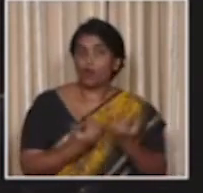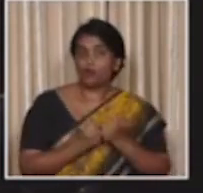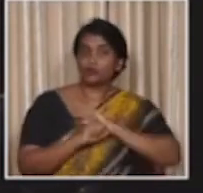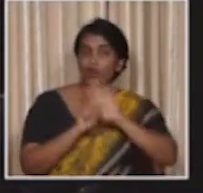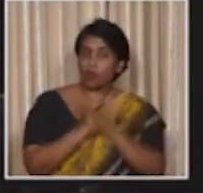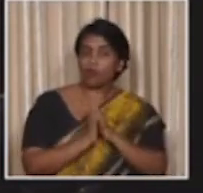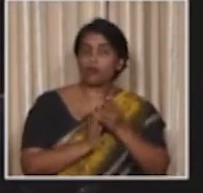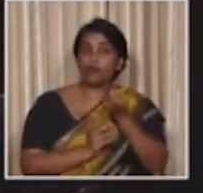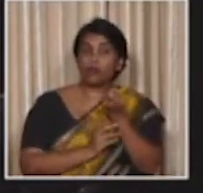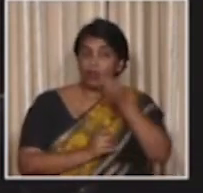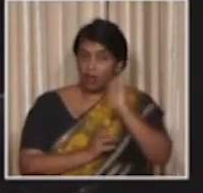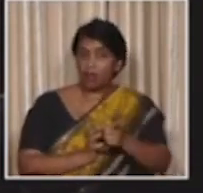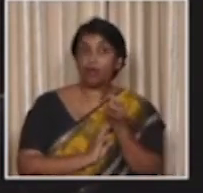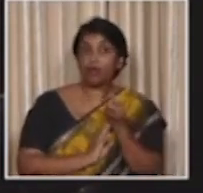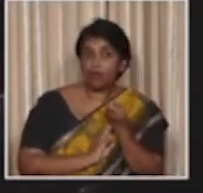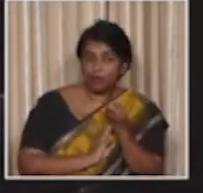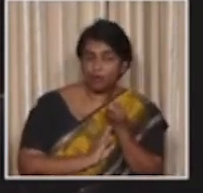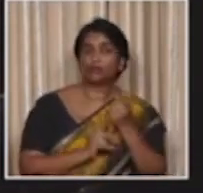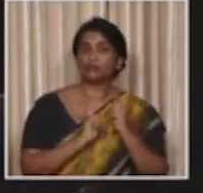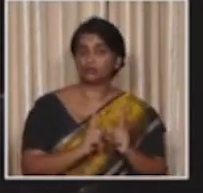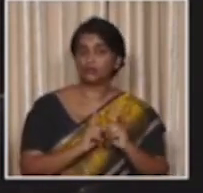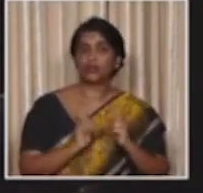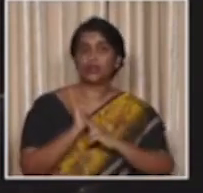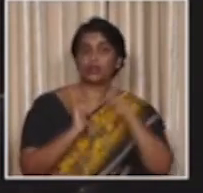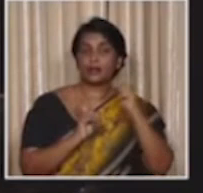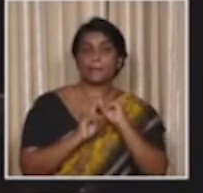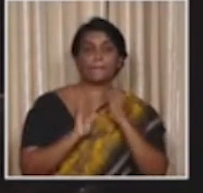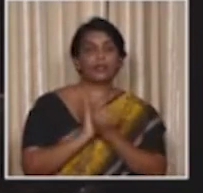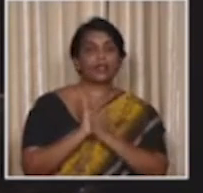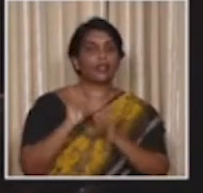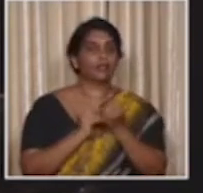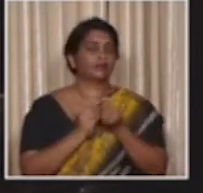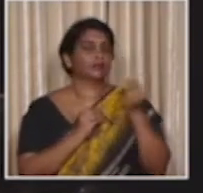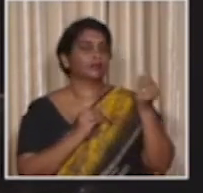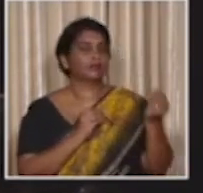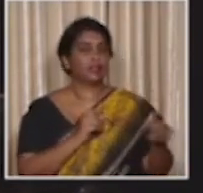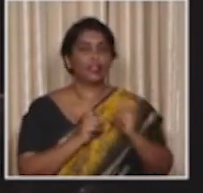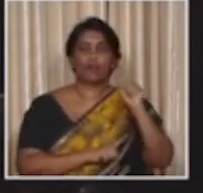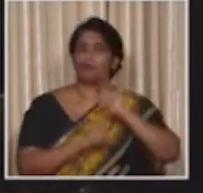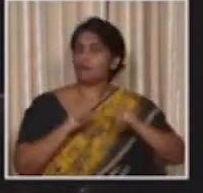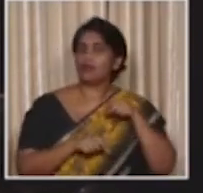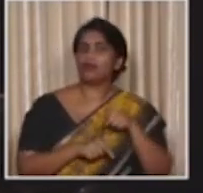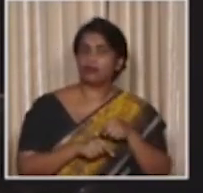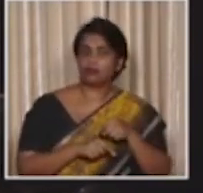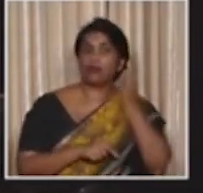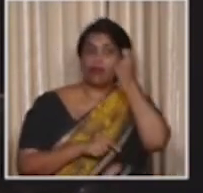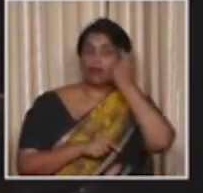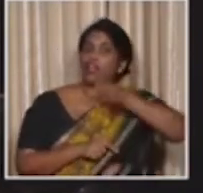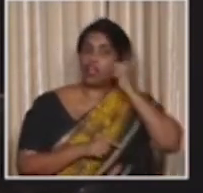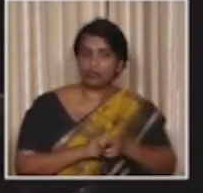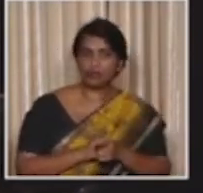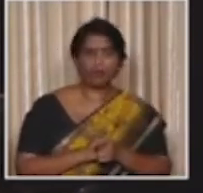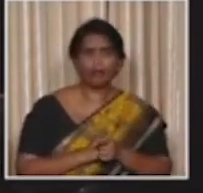සියලුම අවසර මුදල් ආර්ථික සහායකරණ සහ ජාතිකපති අමාත්‍යවරයාට ලබා දීමට මේ පාර්ලිමේන්තුව යෝජනා සම්මත